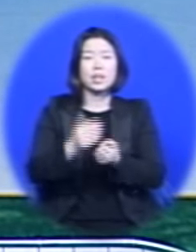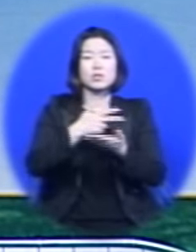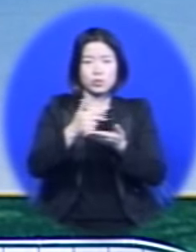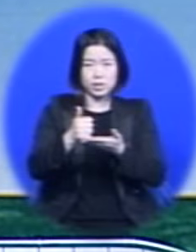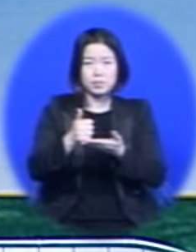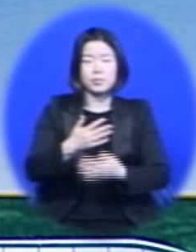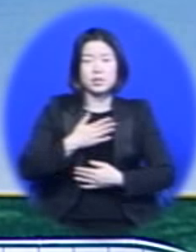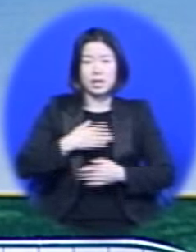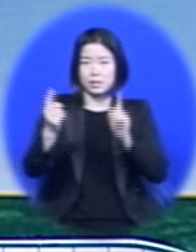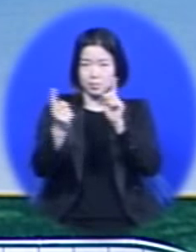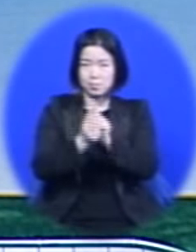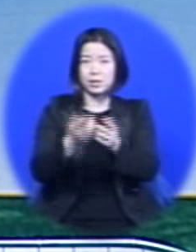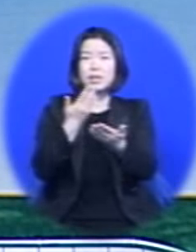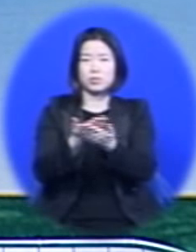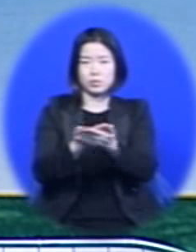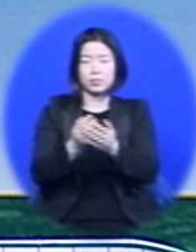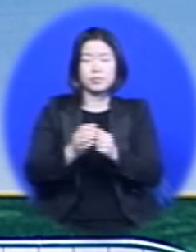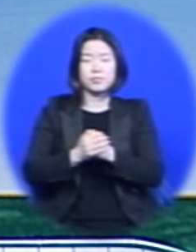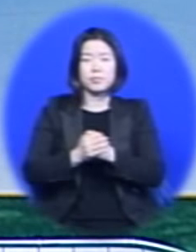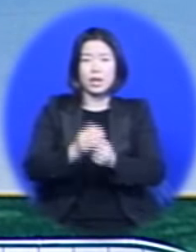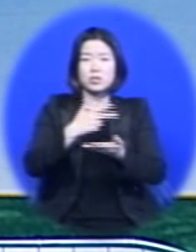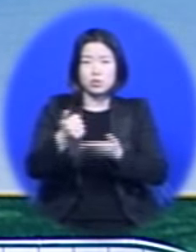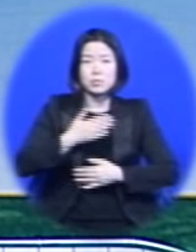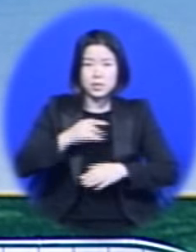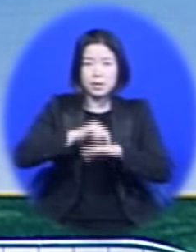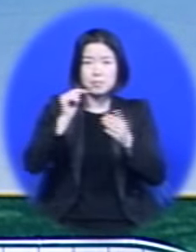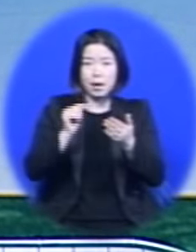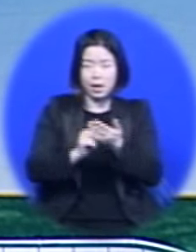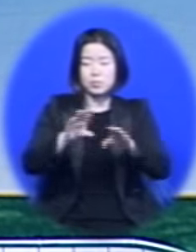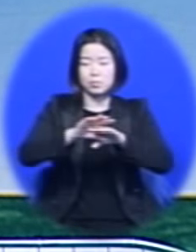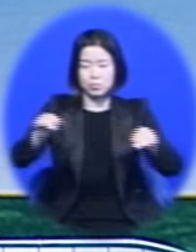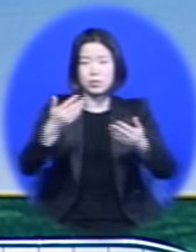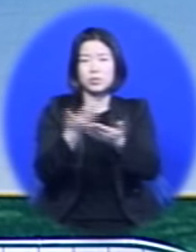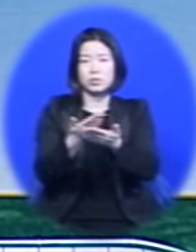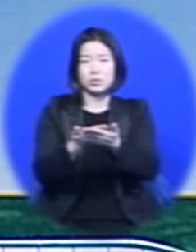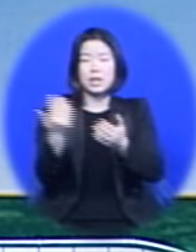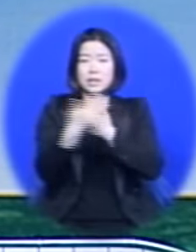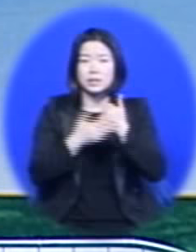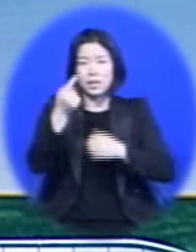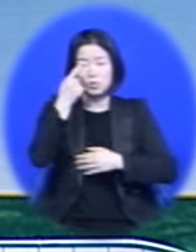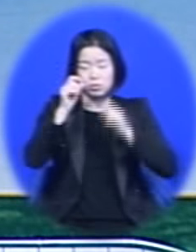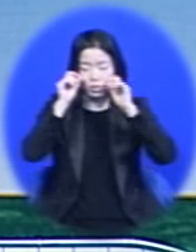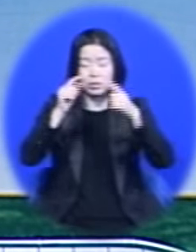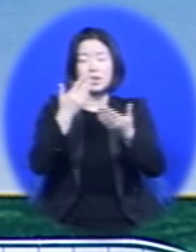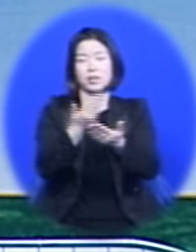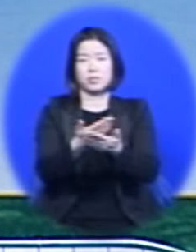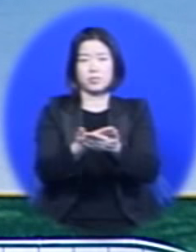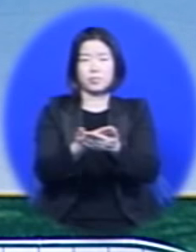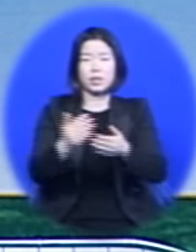주님 저를 만나주십시오. 주님 제 마음을 풀어주십시오. 은혜의 눈을 뜨게 해주십시오.